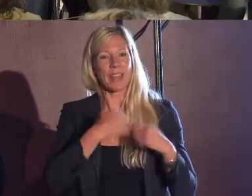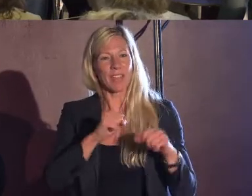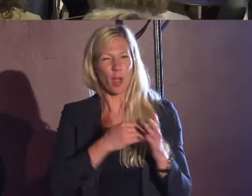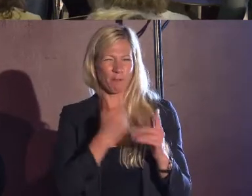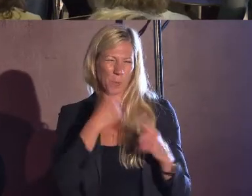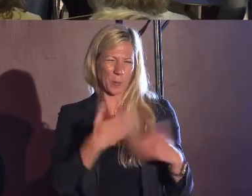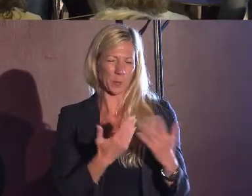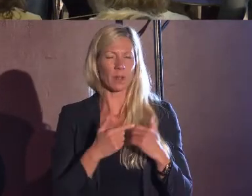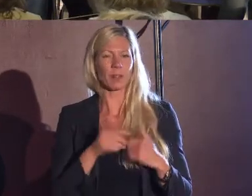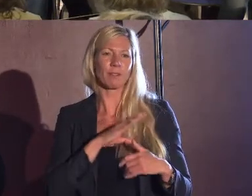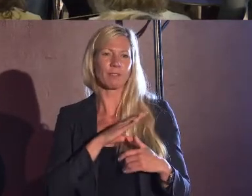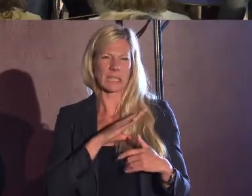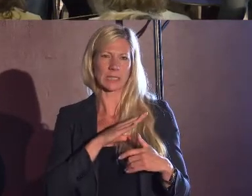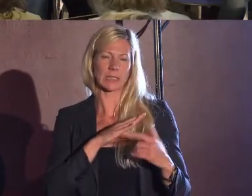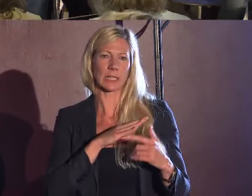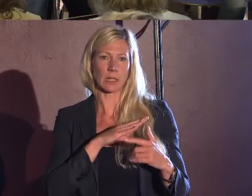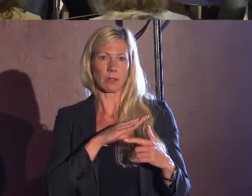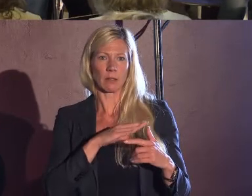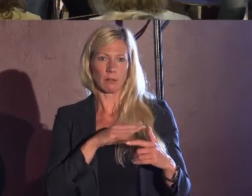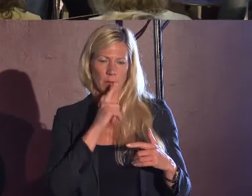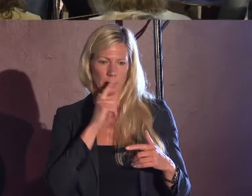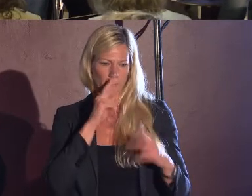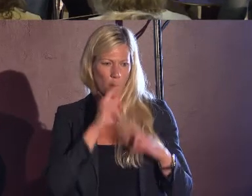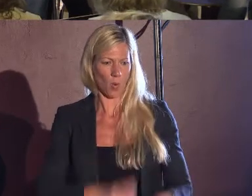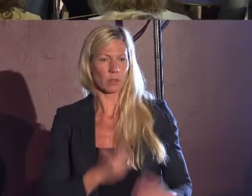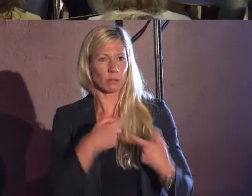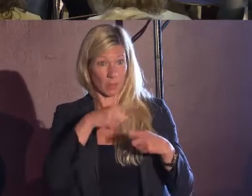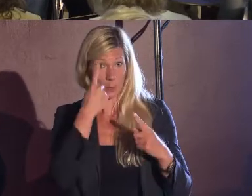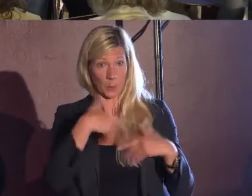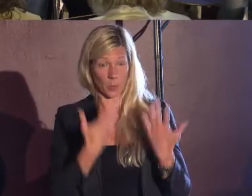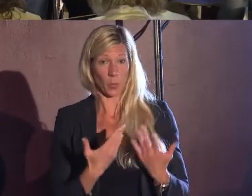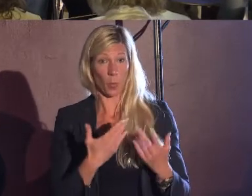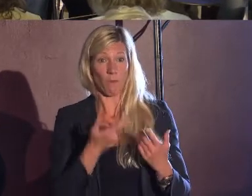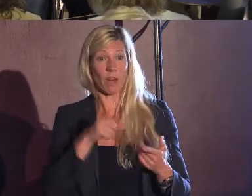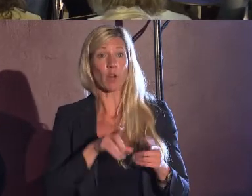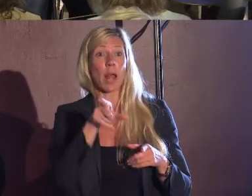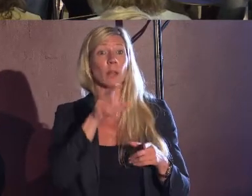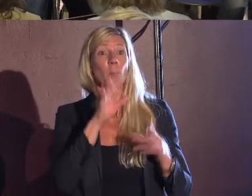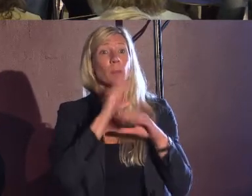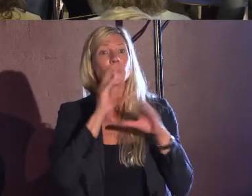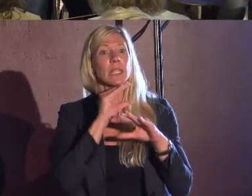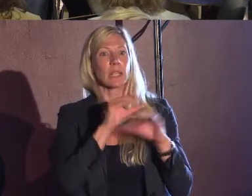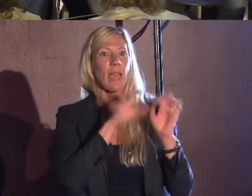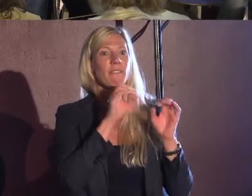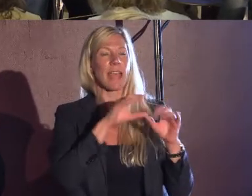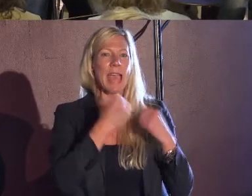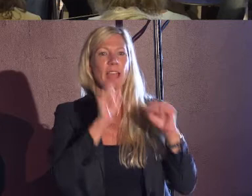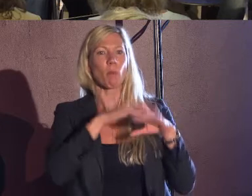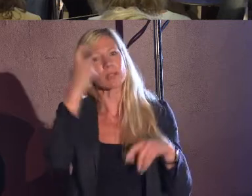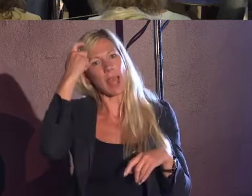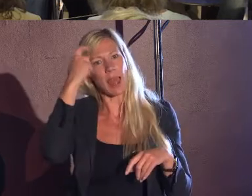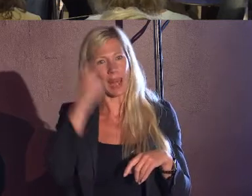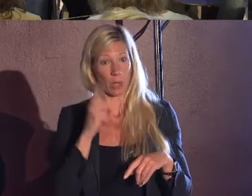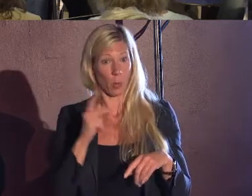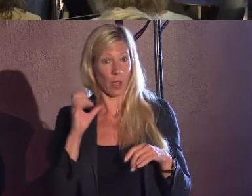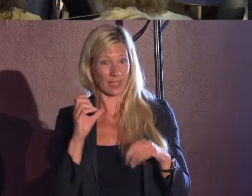Det finns ju väldigt djupgående forskning kring kultur och framförallt musikens effekt på hjärnan. På Karolinska institutet till exempel har skapat ett